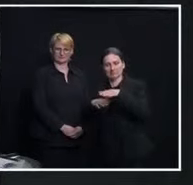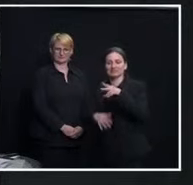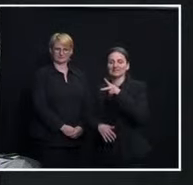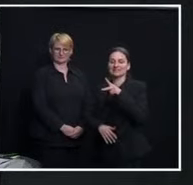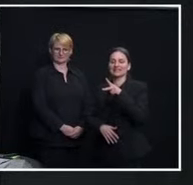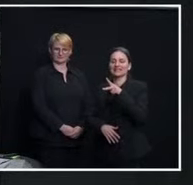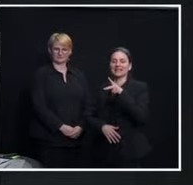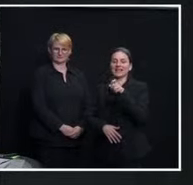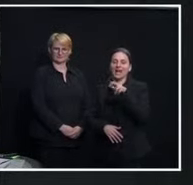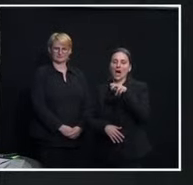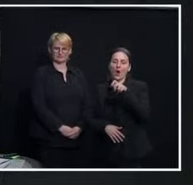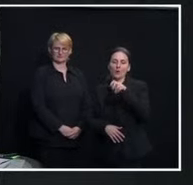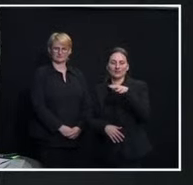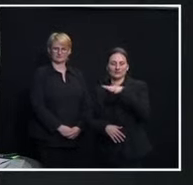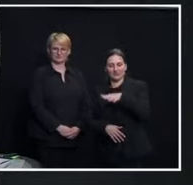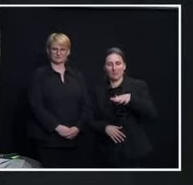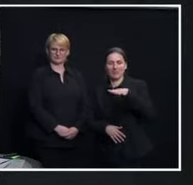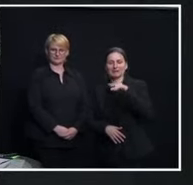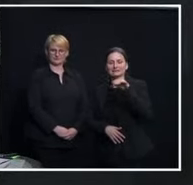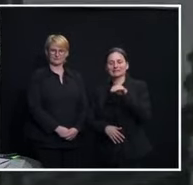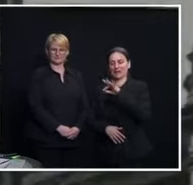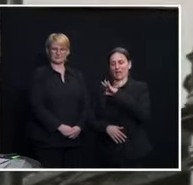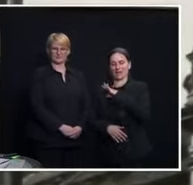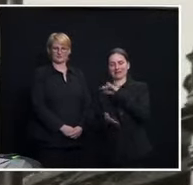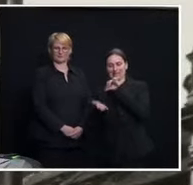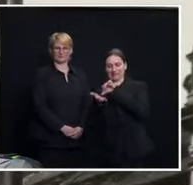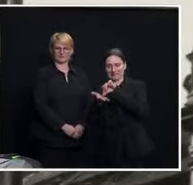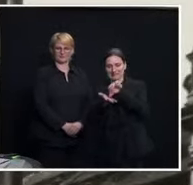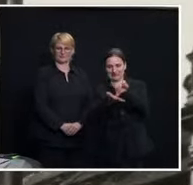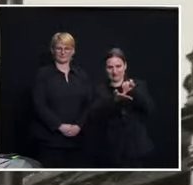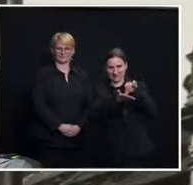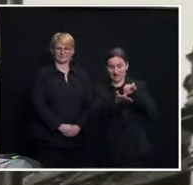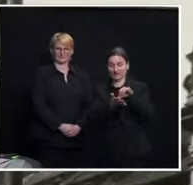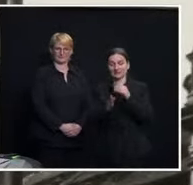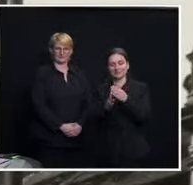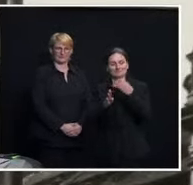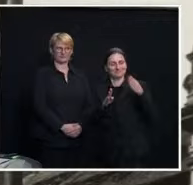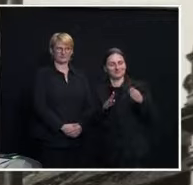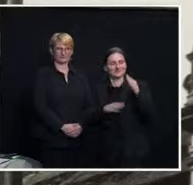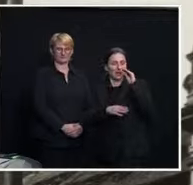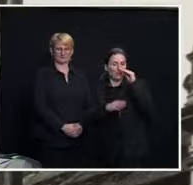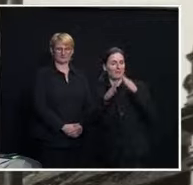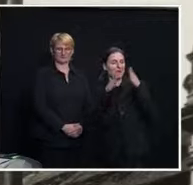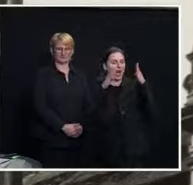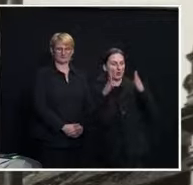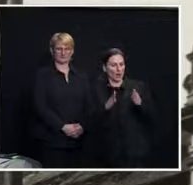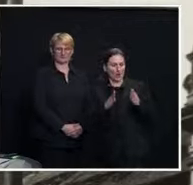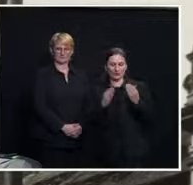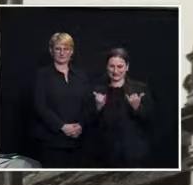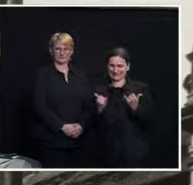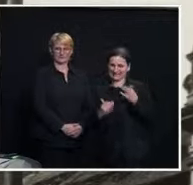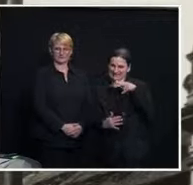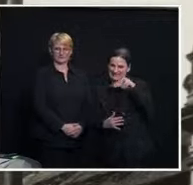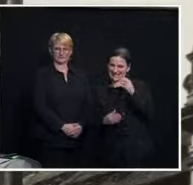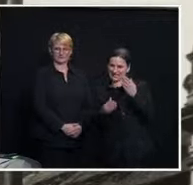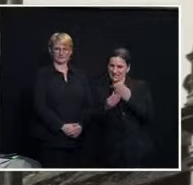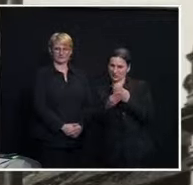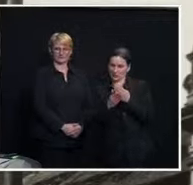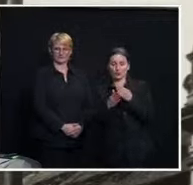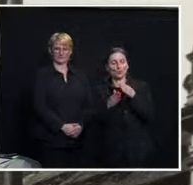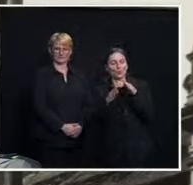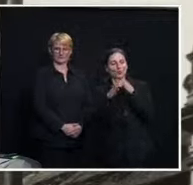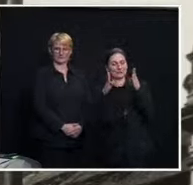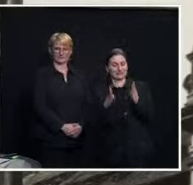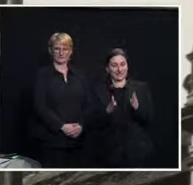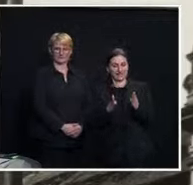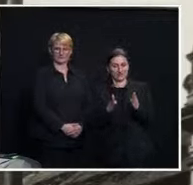Karolinenplatz. Dann waren da die ganzen Parteizentralen. Dann war auf der anderen Seite war das Braune Haus, wo das NS-Doku-Zentrum ist. Viele, viele Verwaltungsgebäude. Und